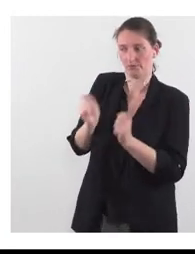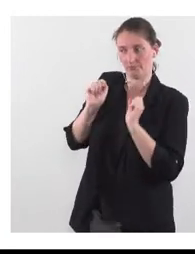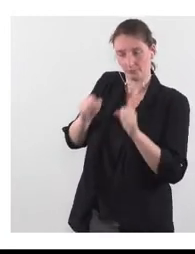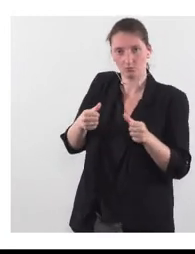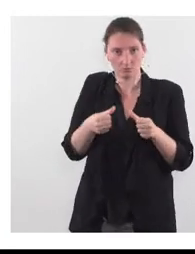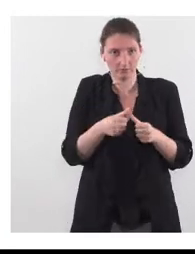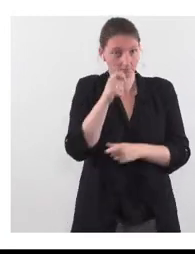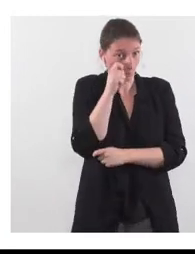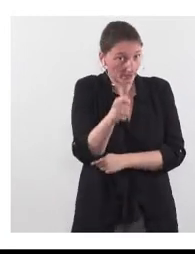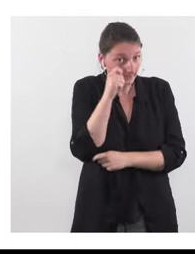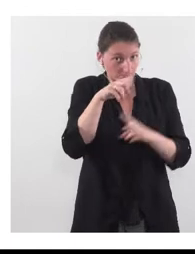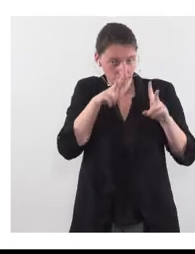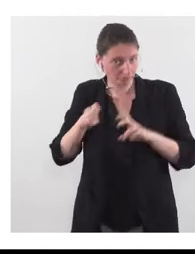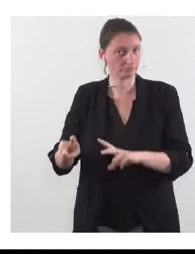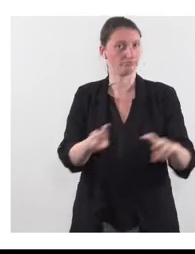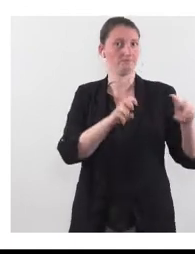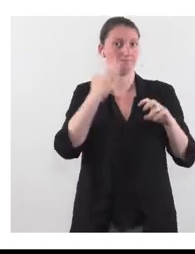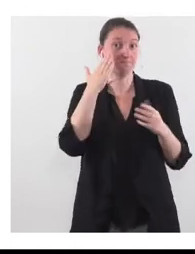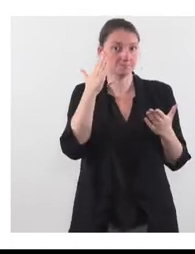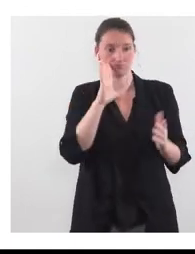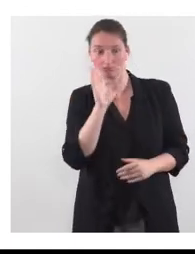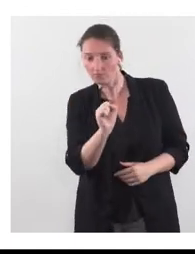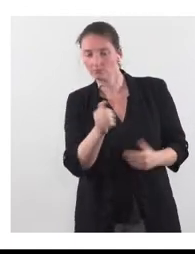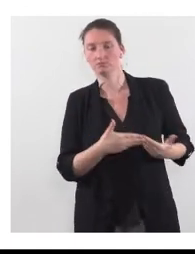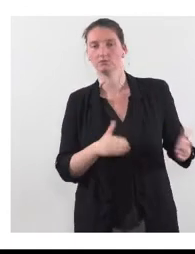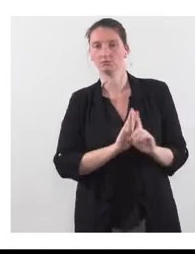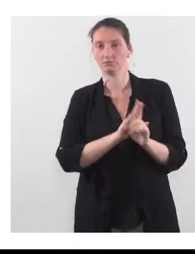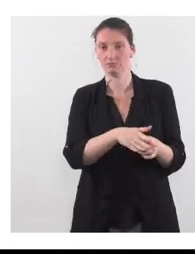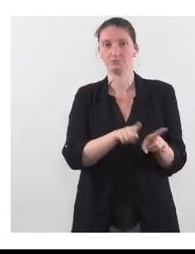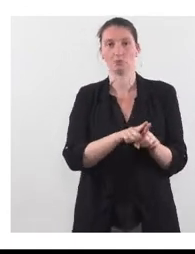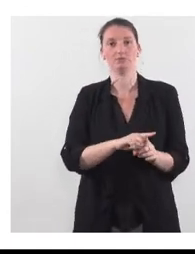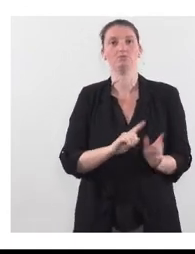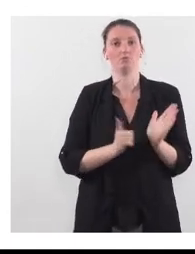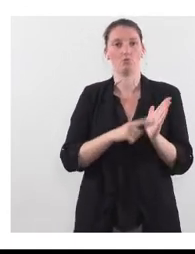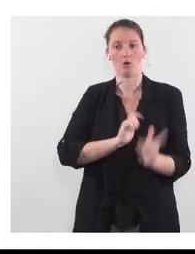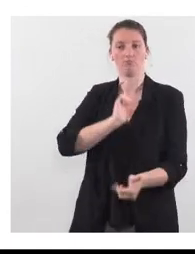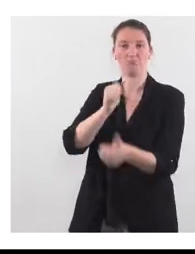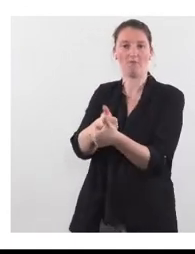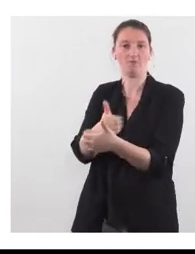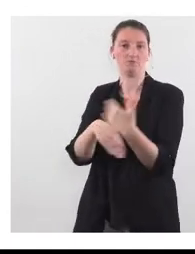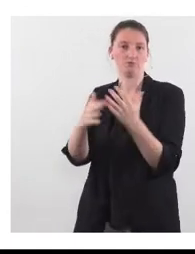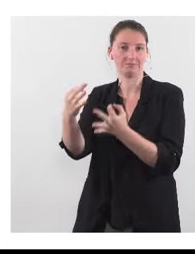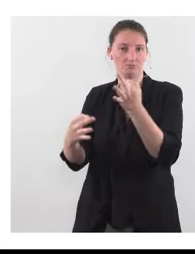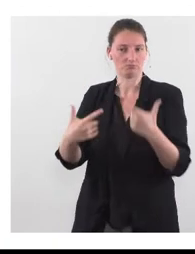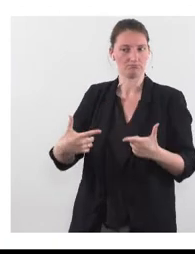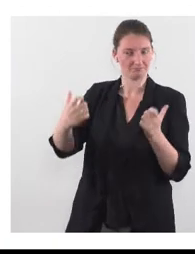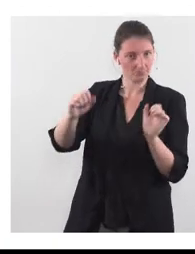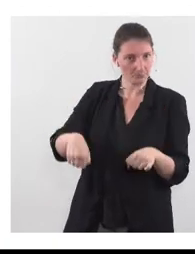cas de discrimination et le pouvoir de contentieux. Nous avons un